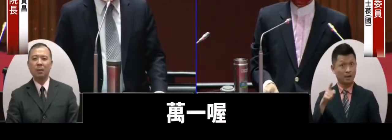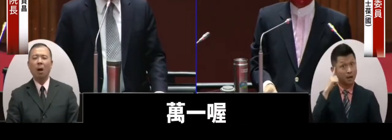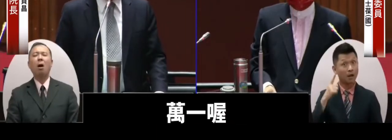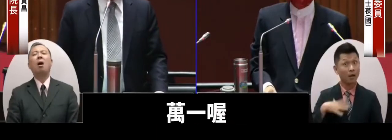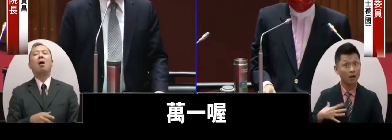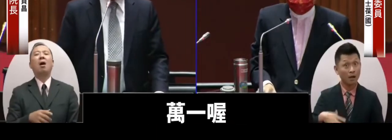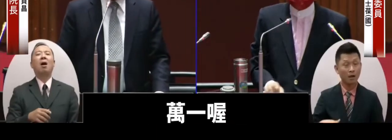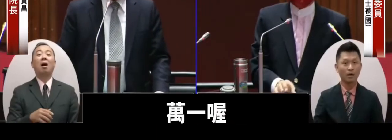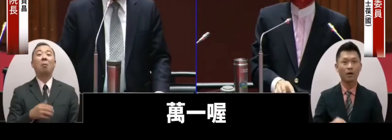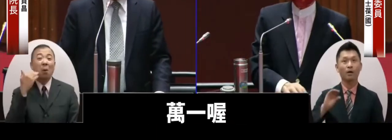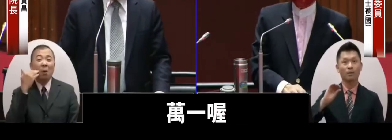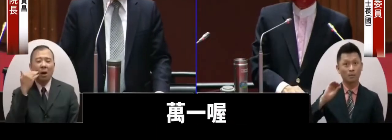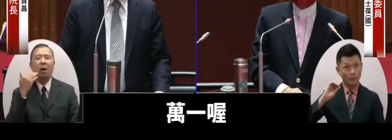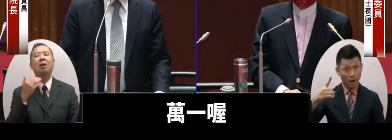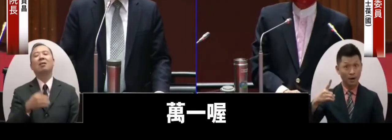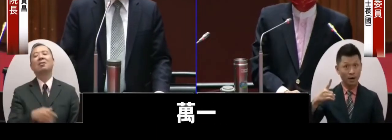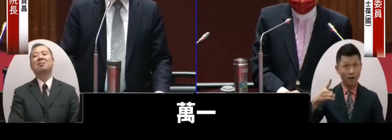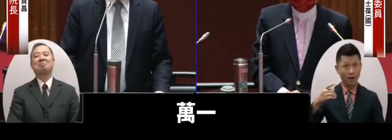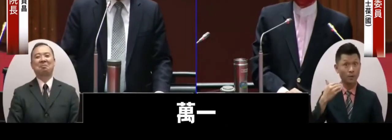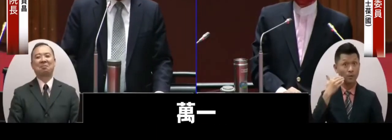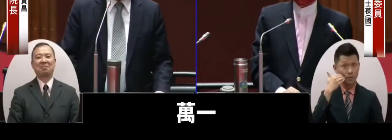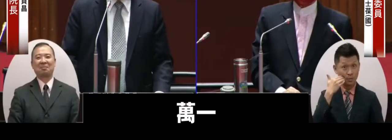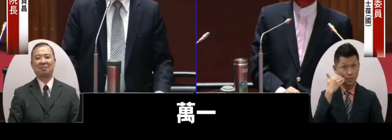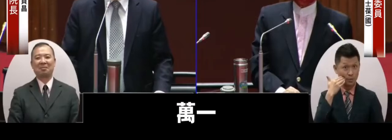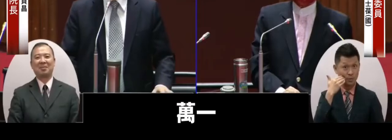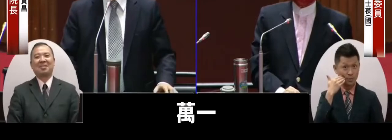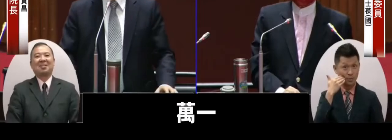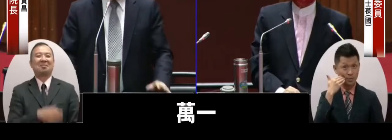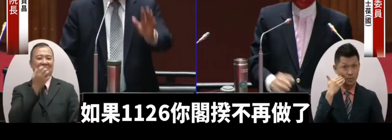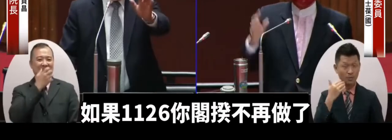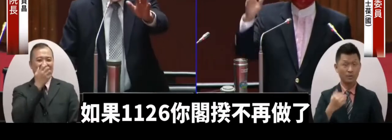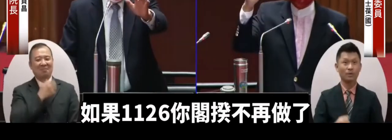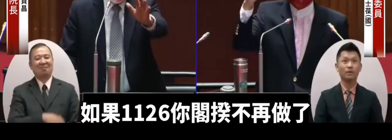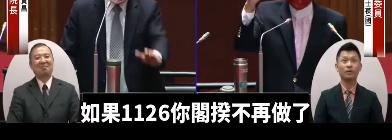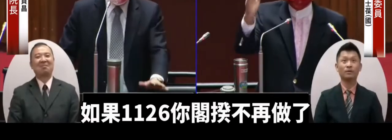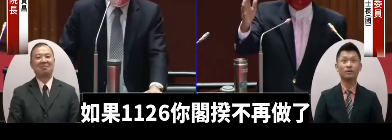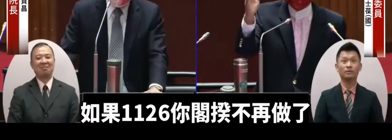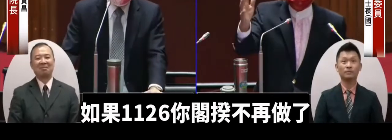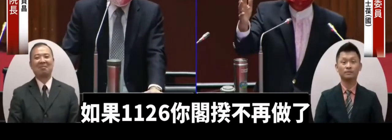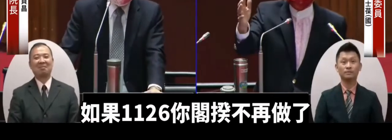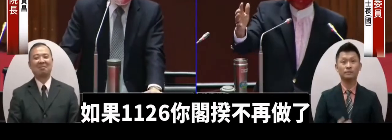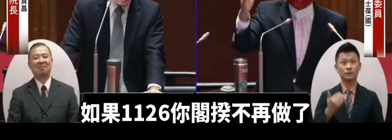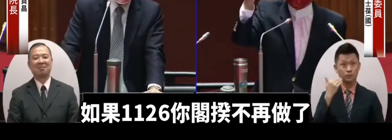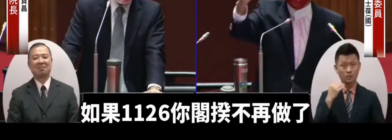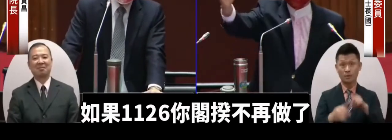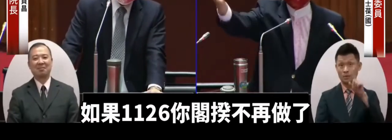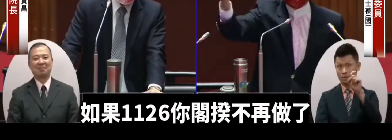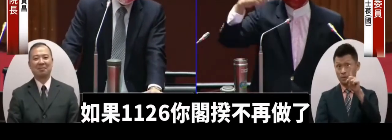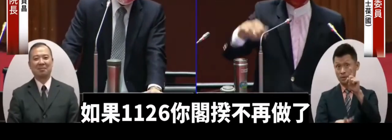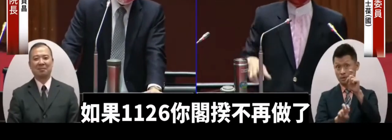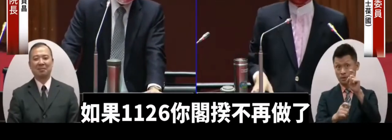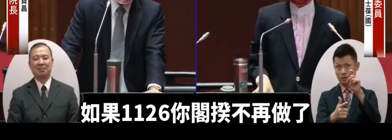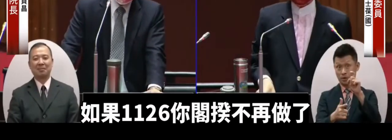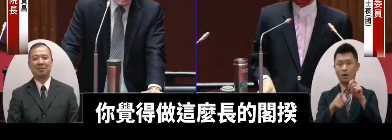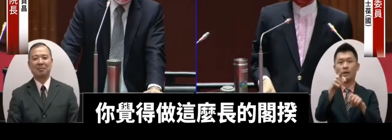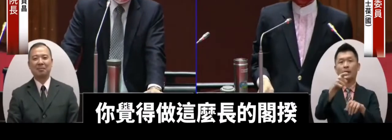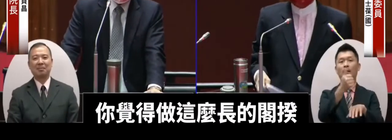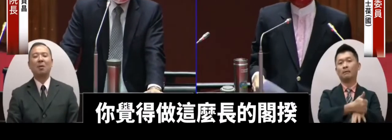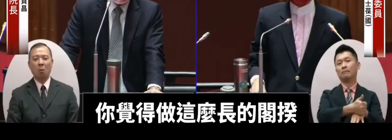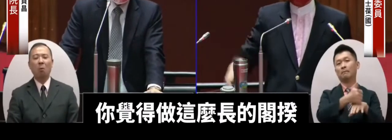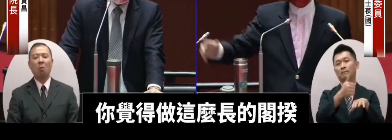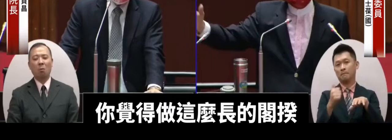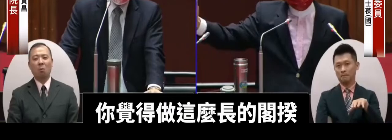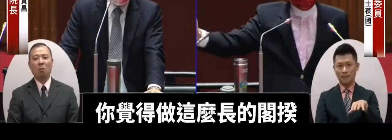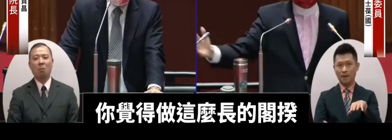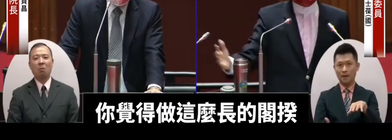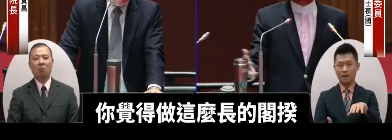万一哦， 满意了哦，万一，如果1126你阁揆不再做了哈，你觉